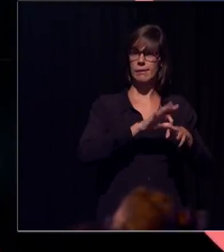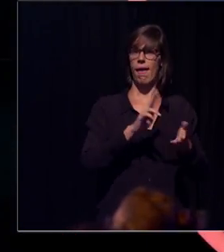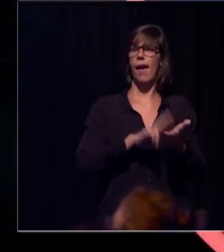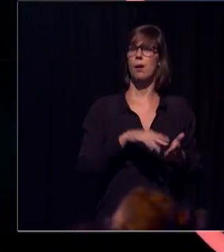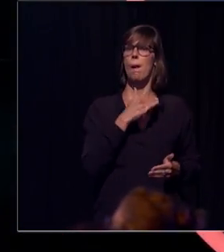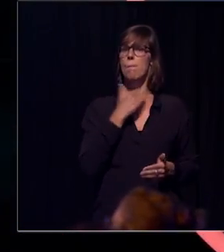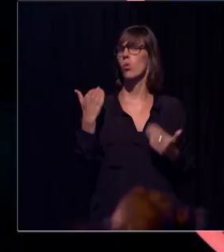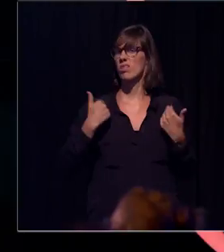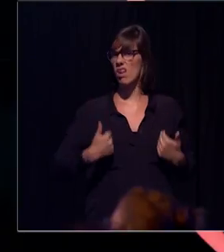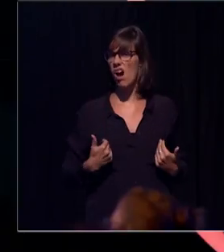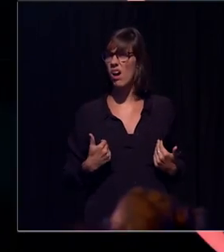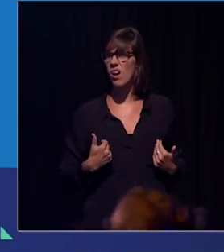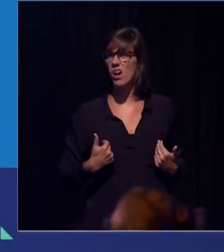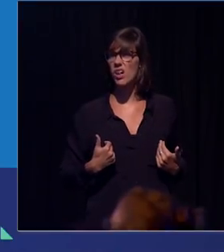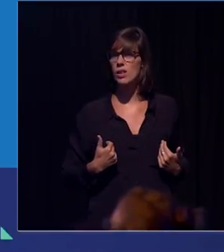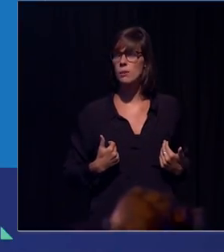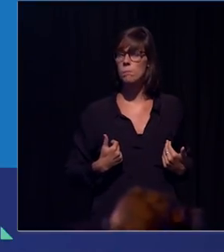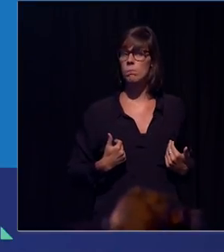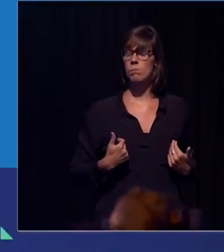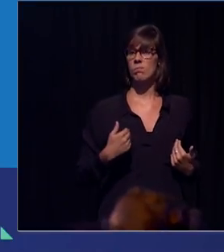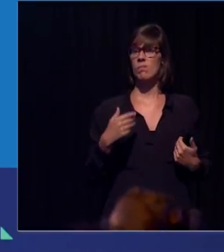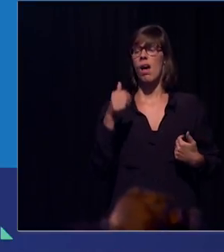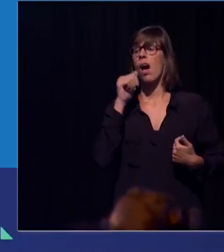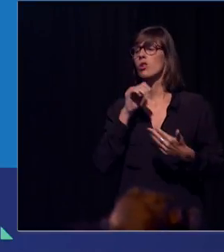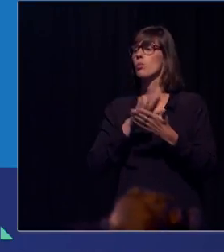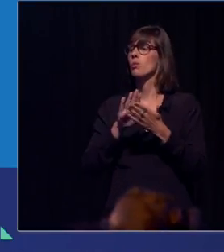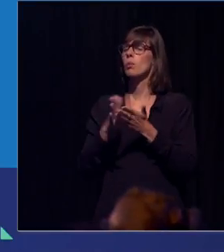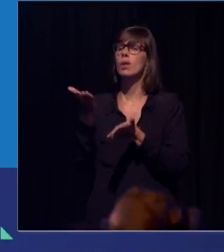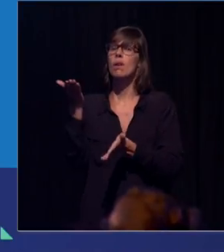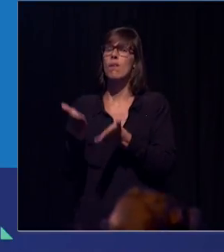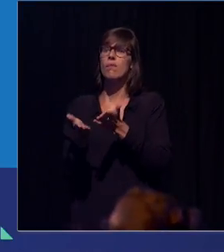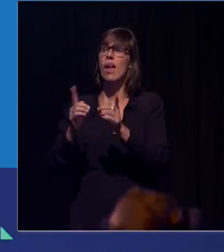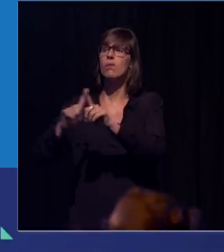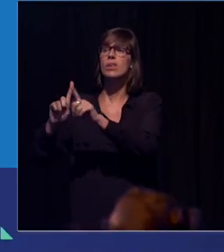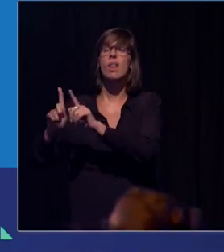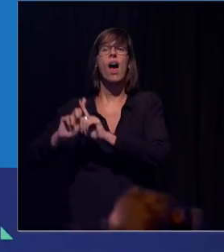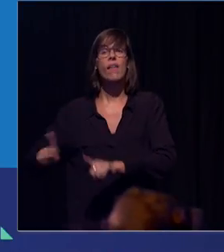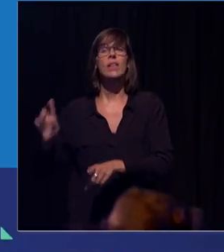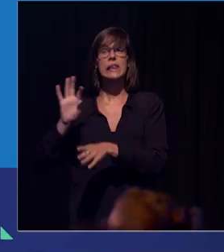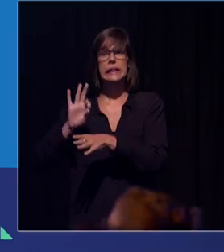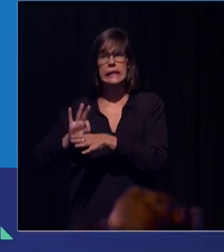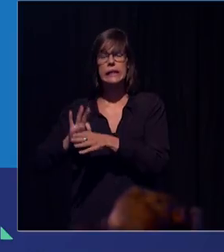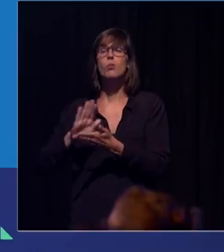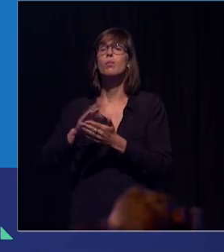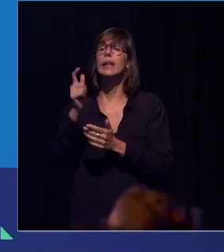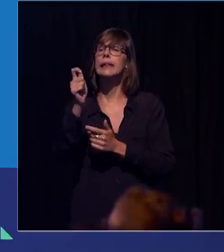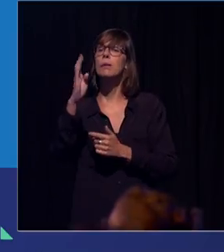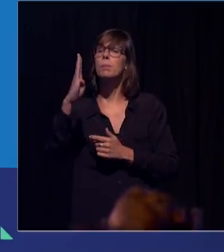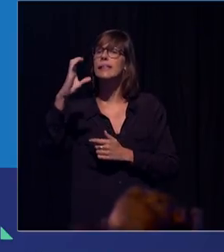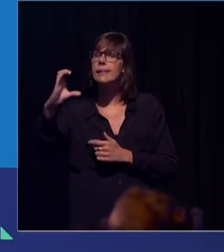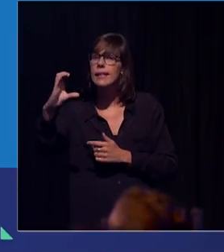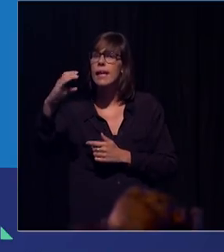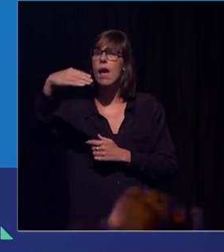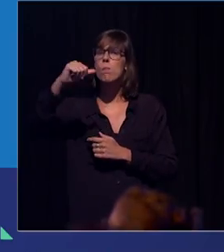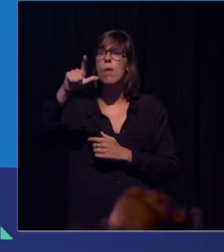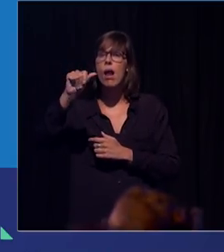Een killer die veel minder spectaculair is als ziekten die tot ieders verbeelding spreken. Tuberculose,